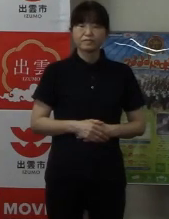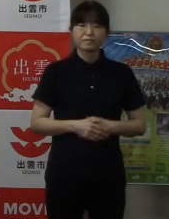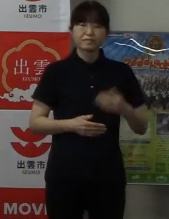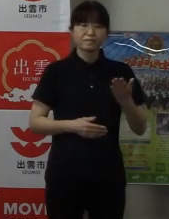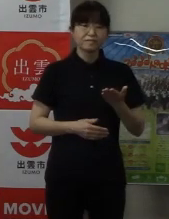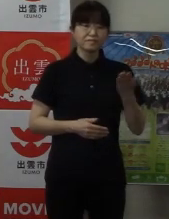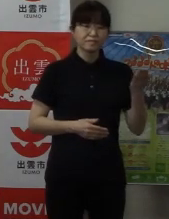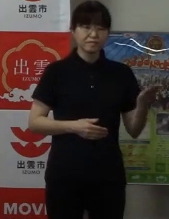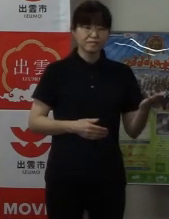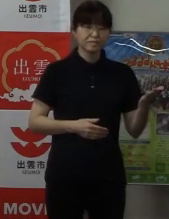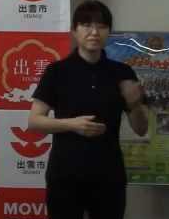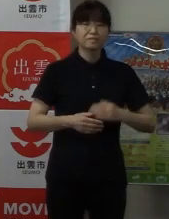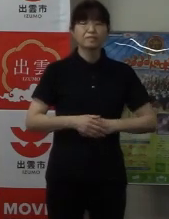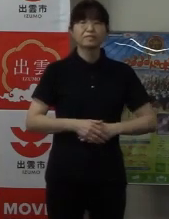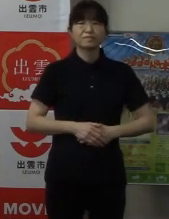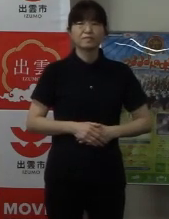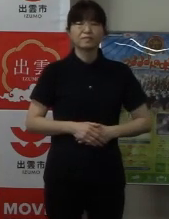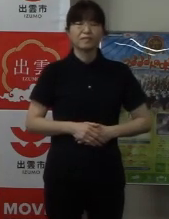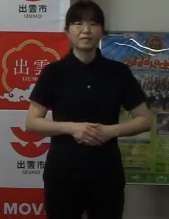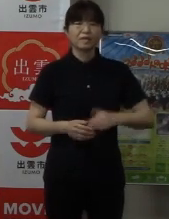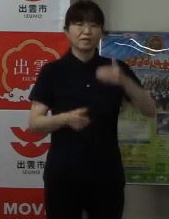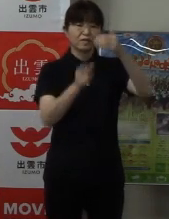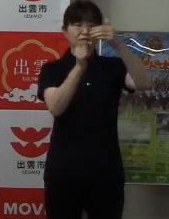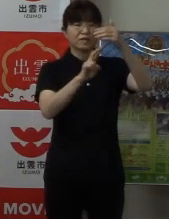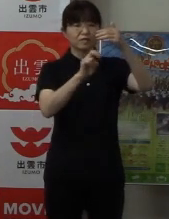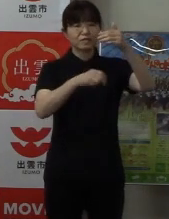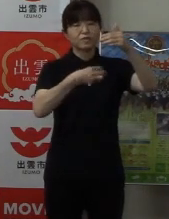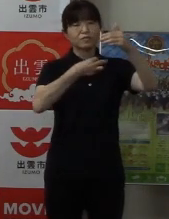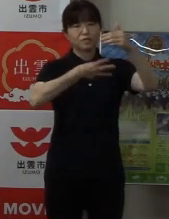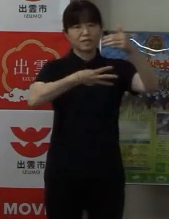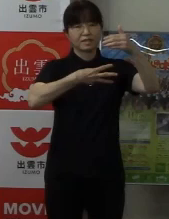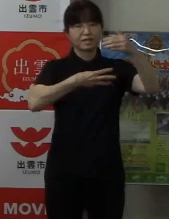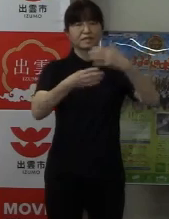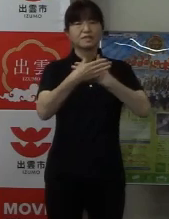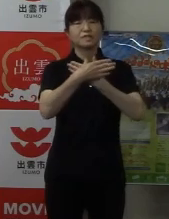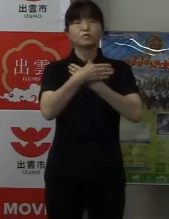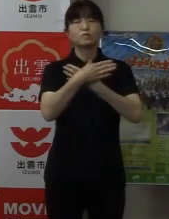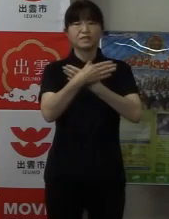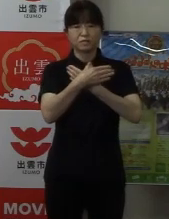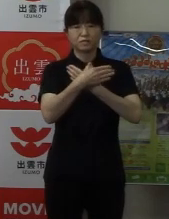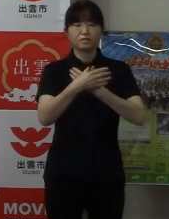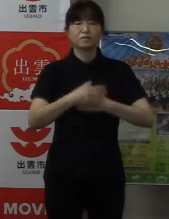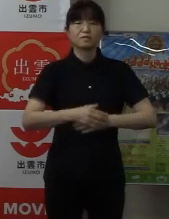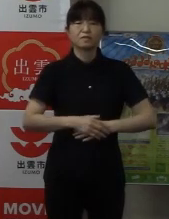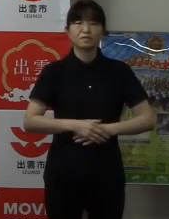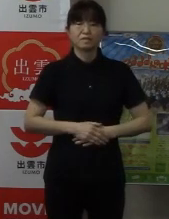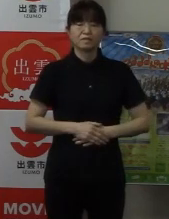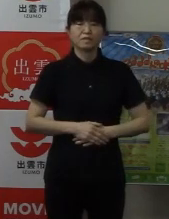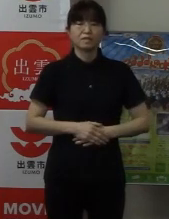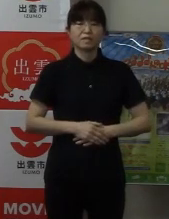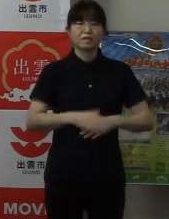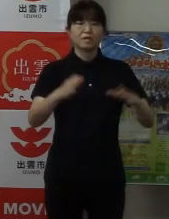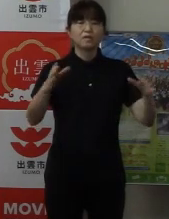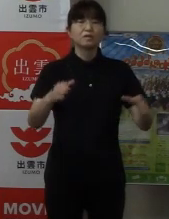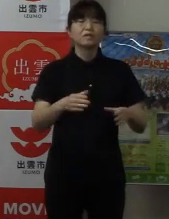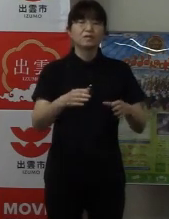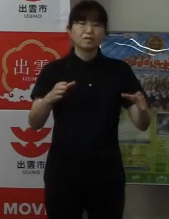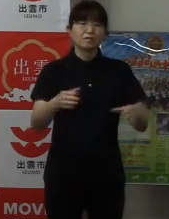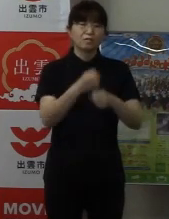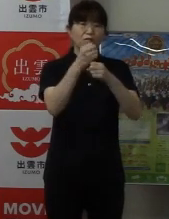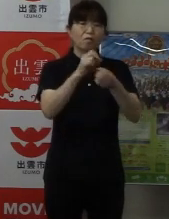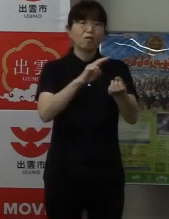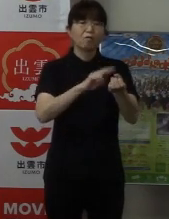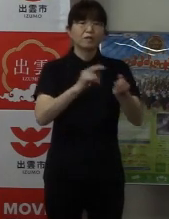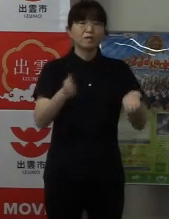次に23日、これも祝日ではありますが、総合医療センター開設